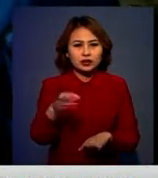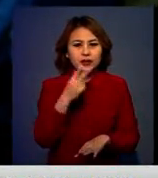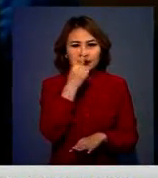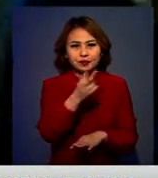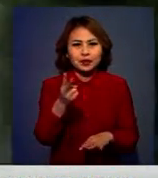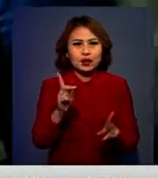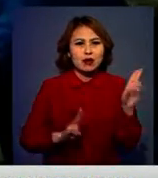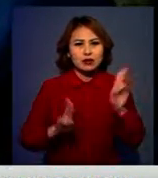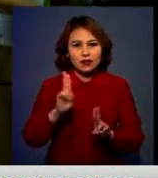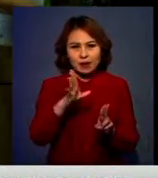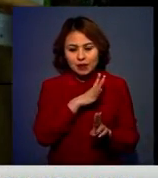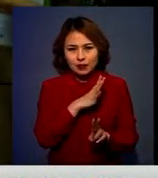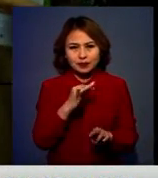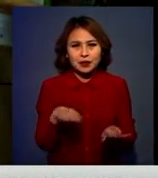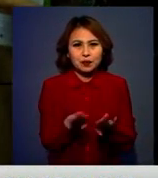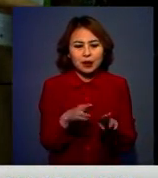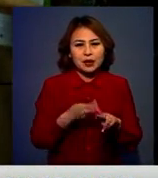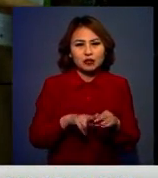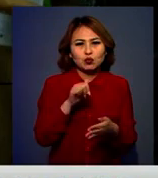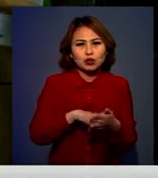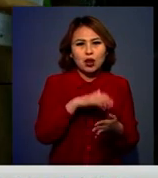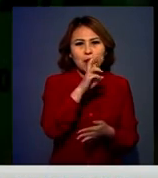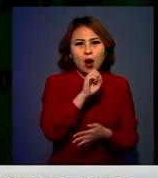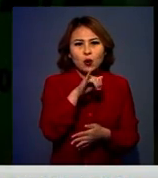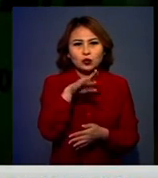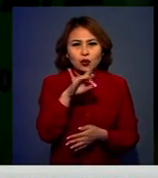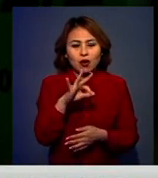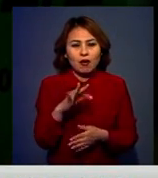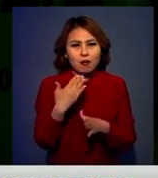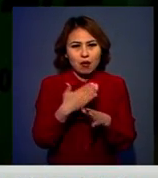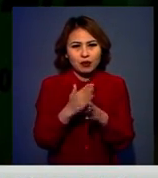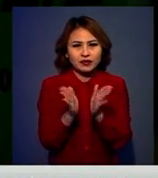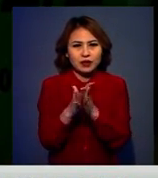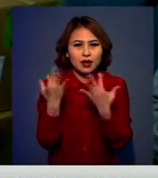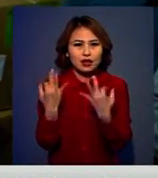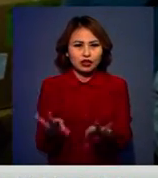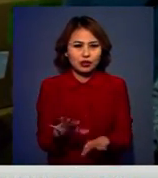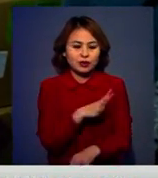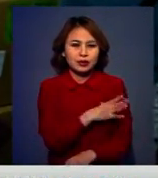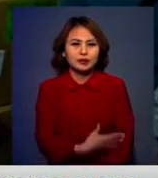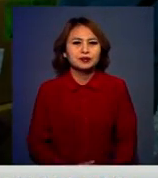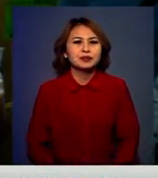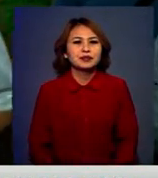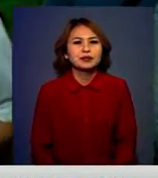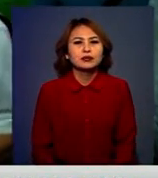саясатты ұстанатындығын айтады. Сол себепті Мадуро әкімшілігі елге көмекті кіргізуге рұқсат берді.